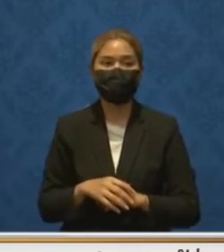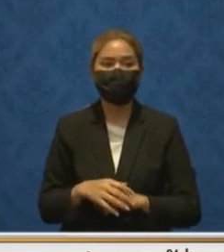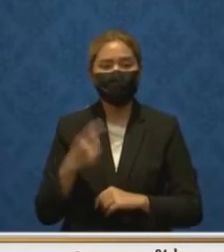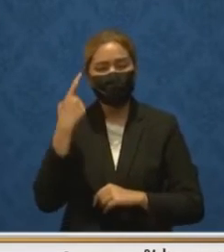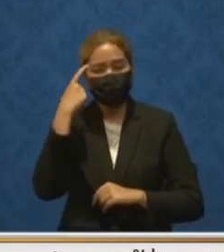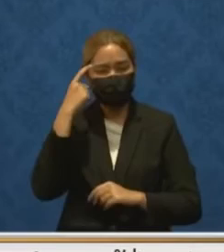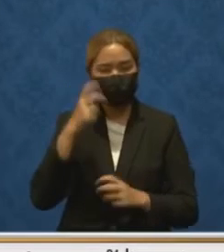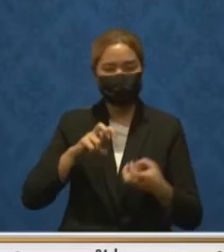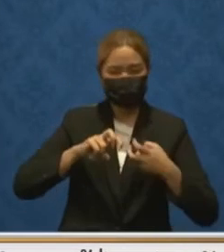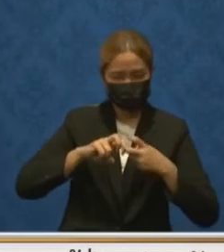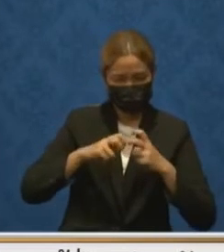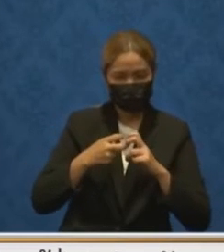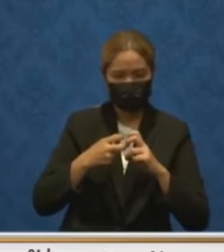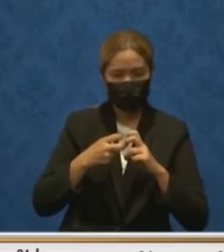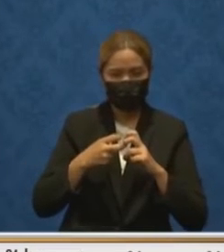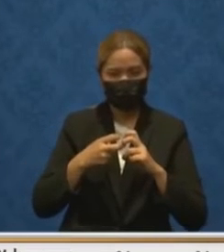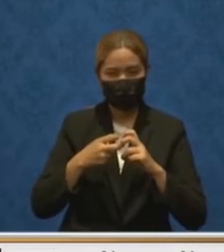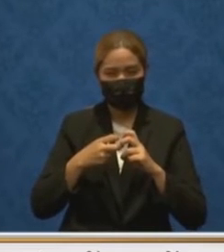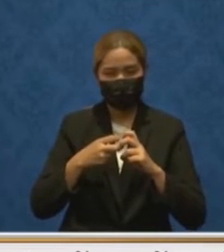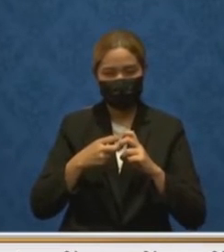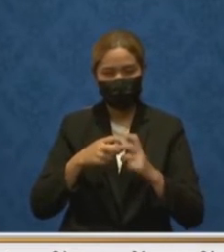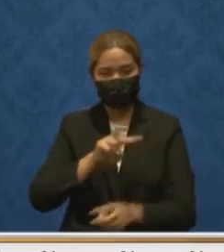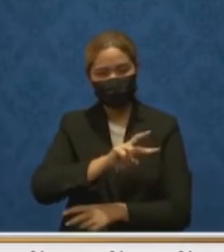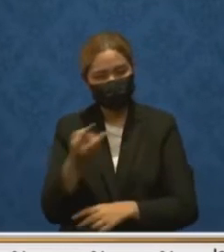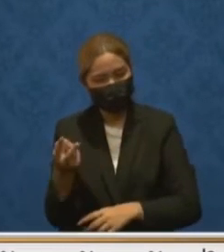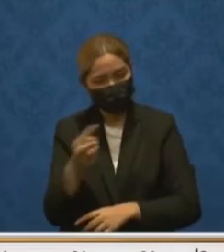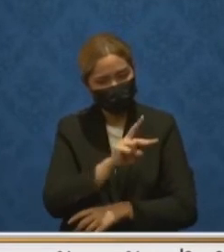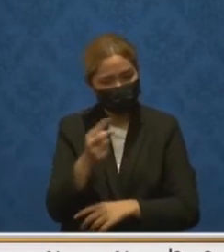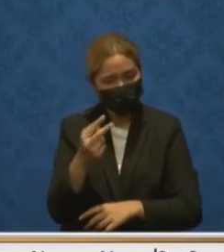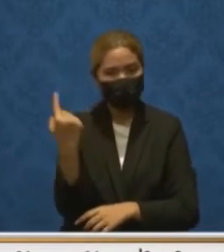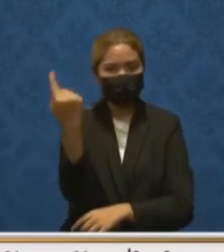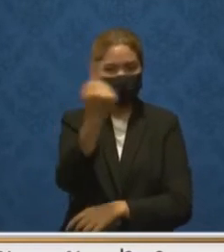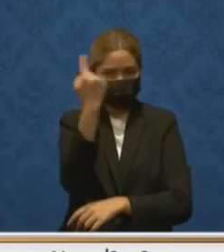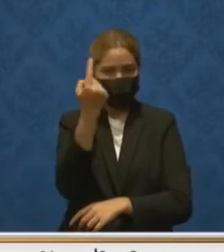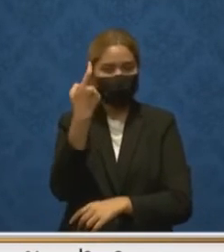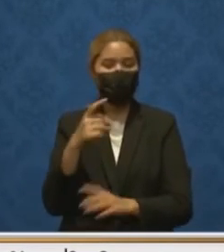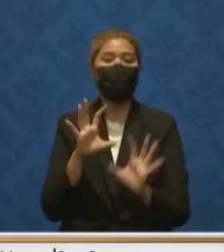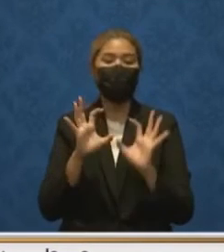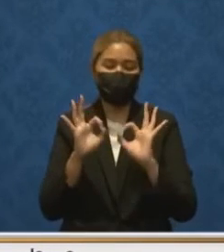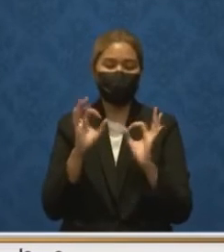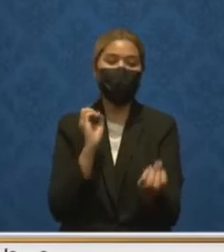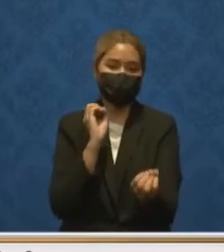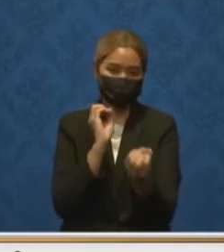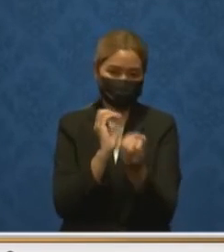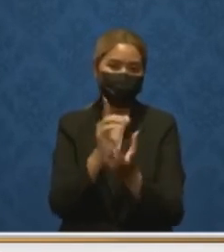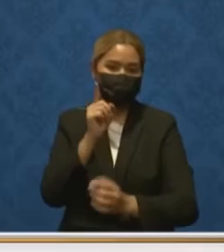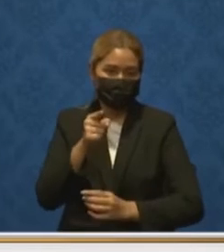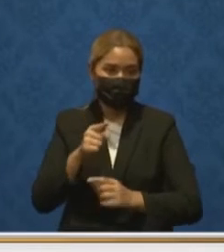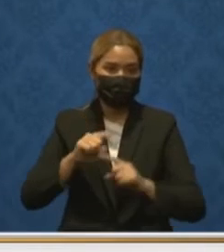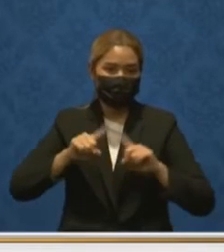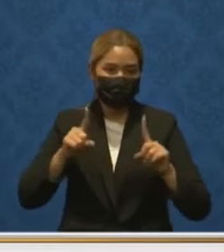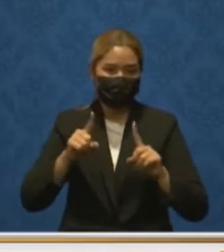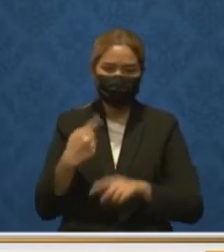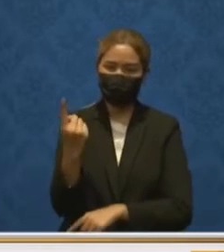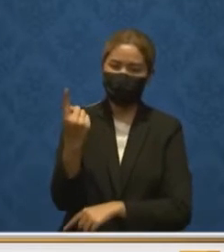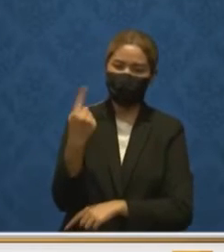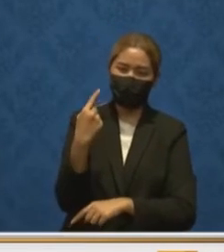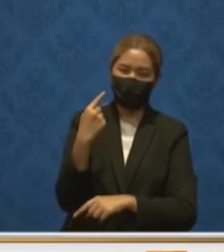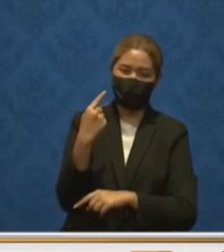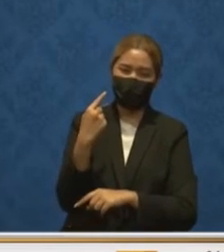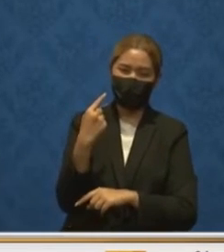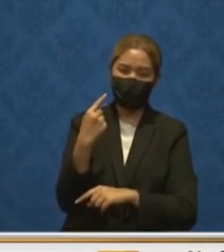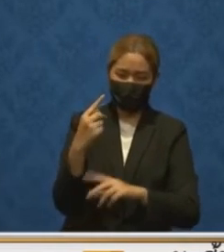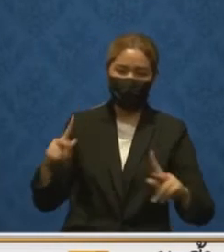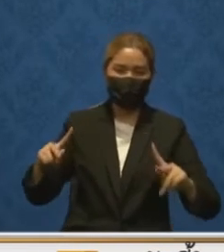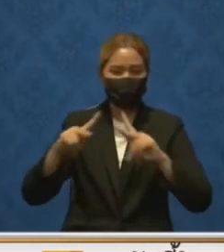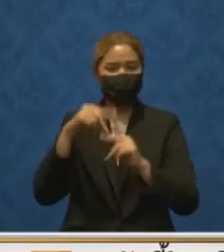มันกลายเป็นขาวเปนดำนะครับท่องเที่ยวอาจจะจริงแต่ท่องเที่ยวโทษร้ตท่องเที่ยวไม่ได้นะครับโทษทนยก